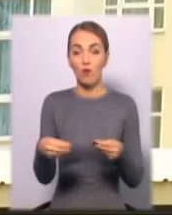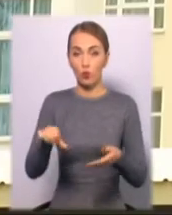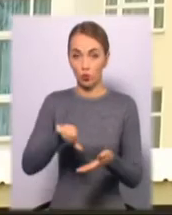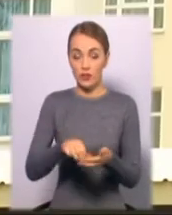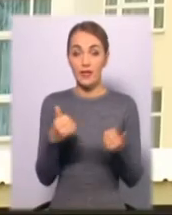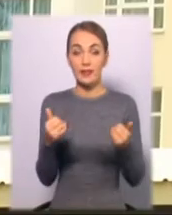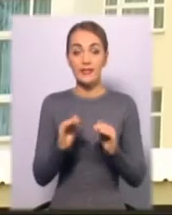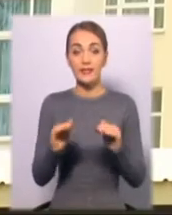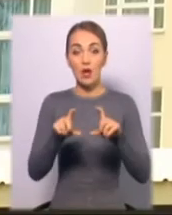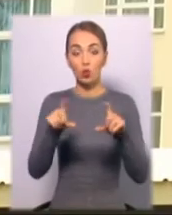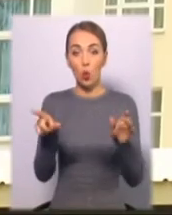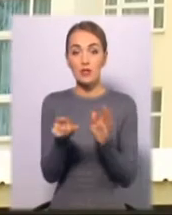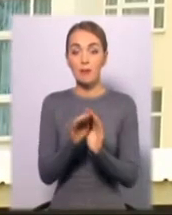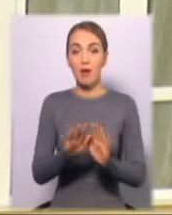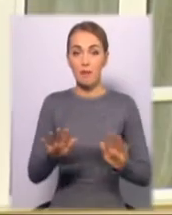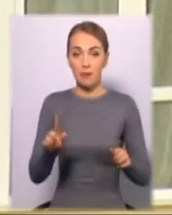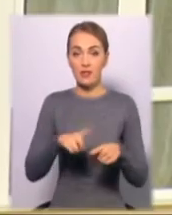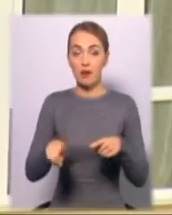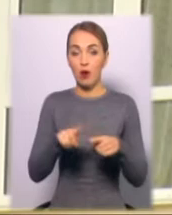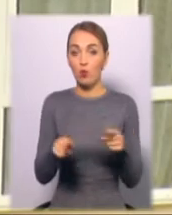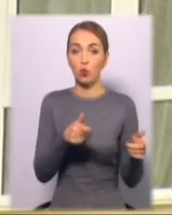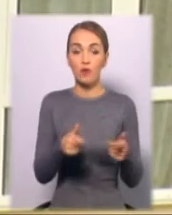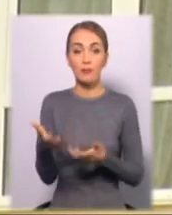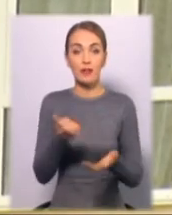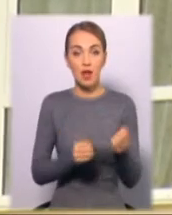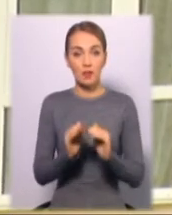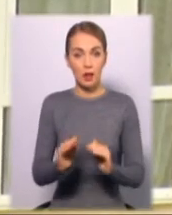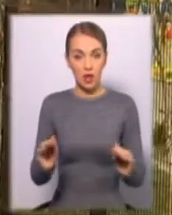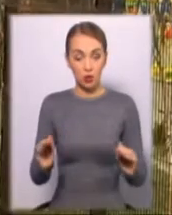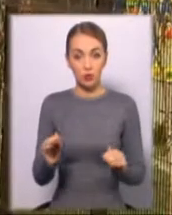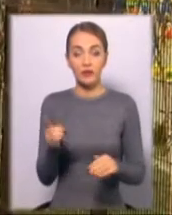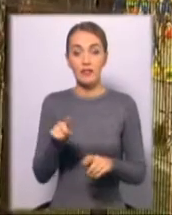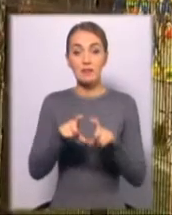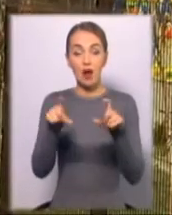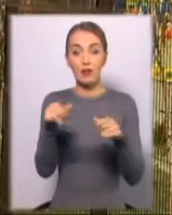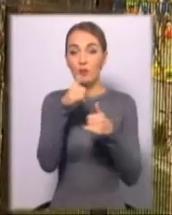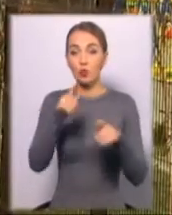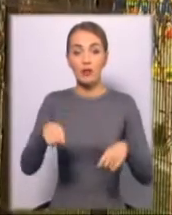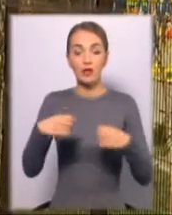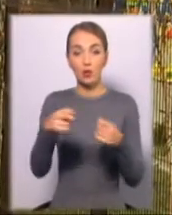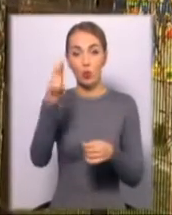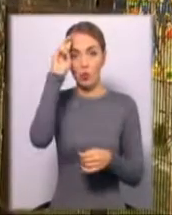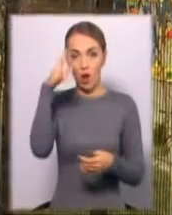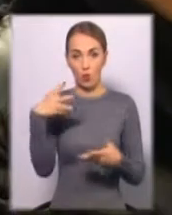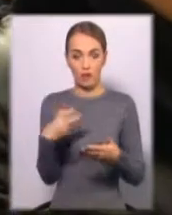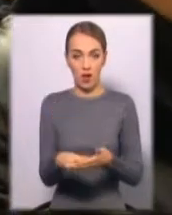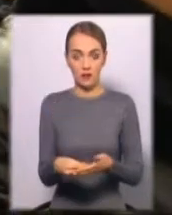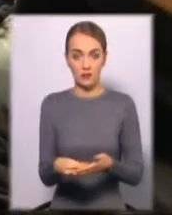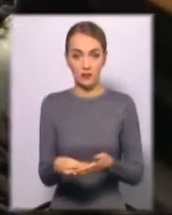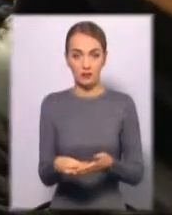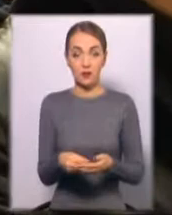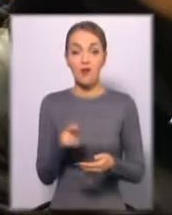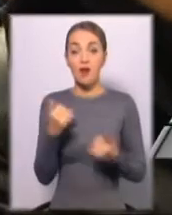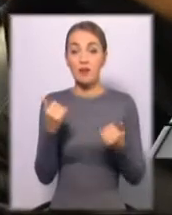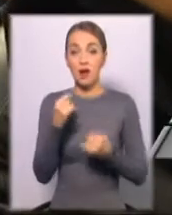Нині садок з меблями і незабаром готовий прийняти малечу. Втім, заклад не можуть передати комунальну власність. Але як зараз